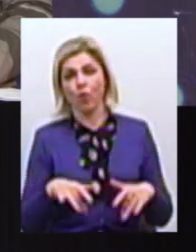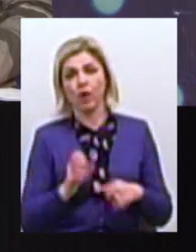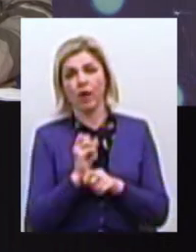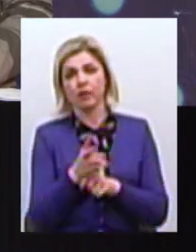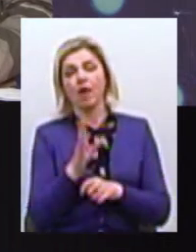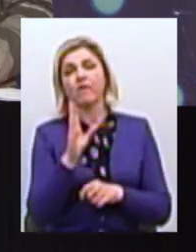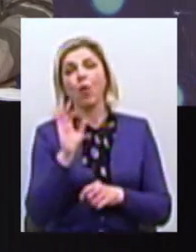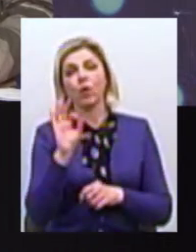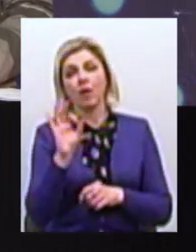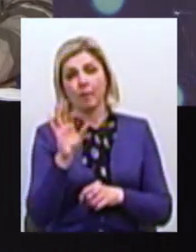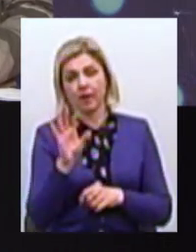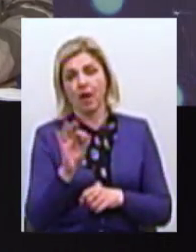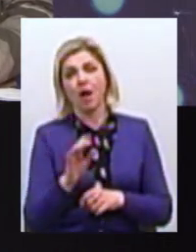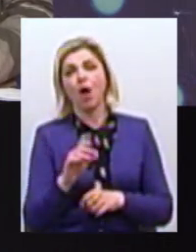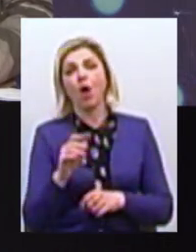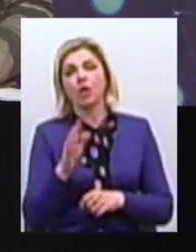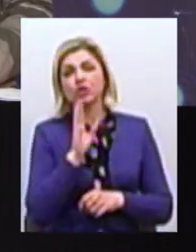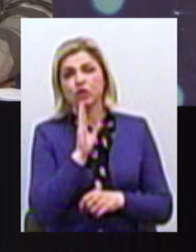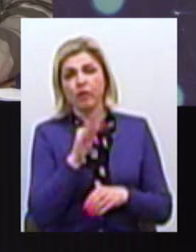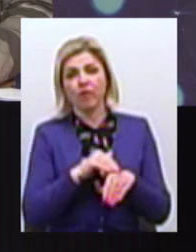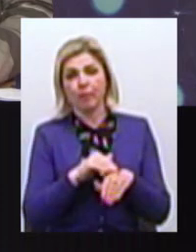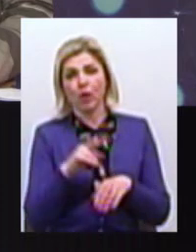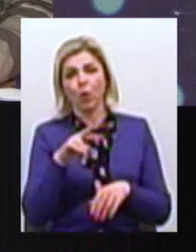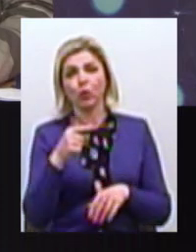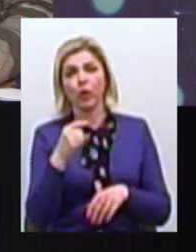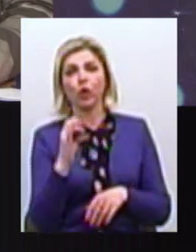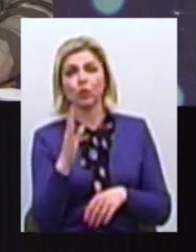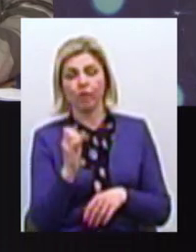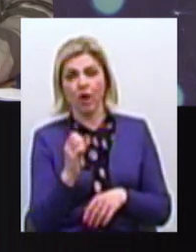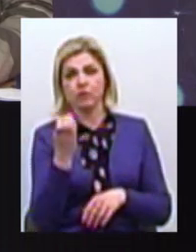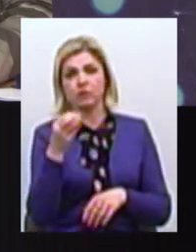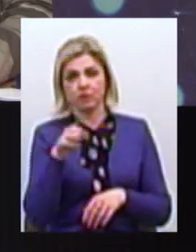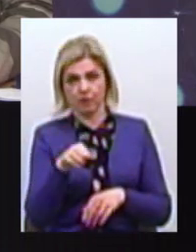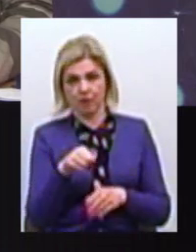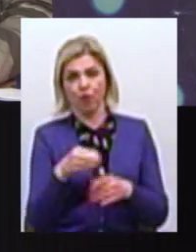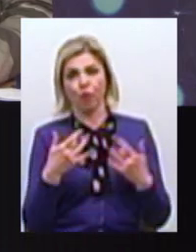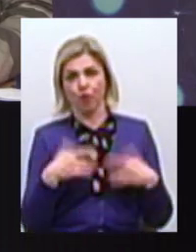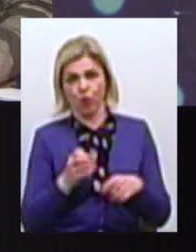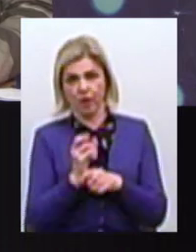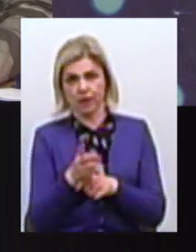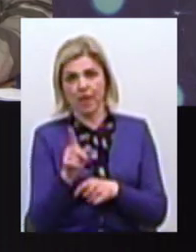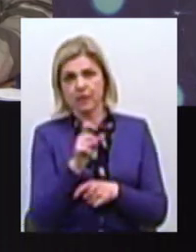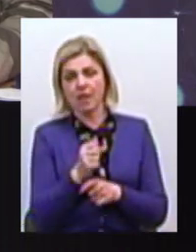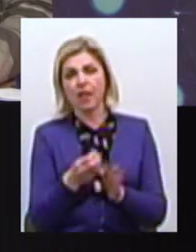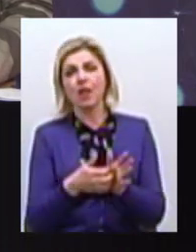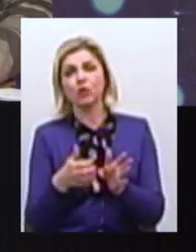месяце госпожа Логинова. Это было уволено по статье за растрату и